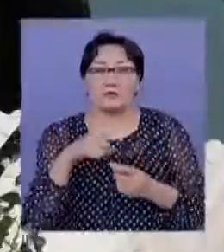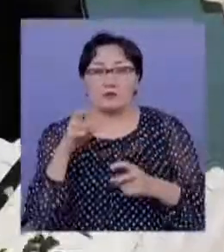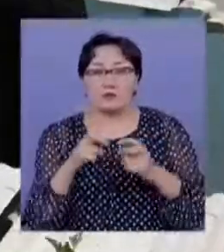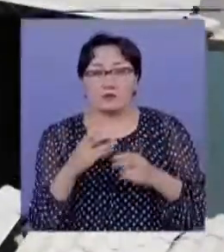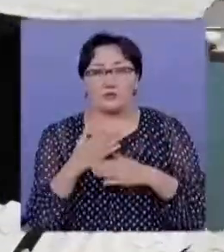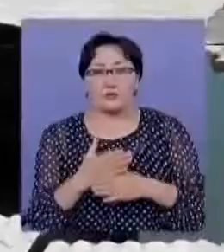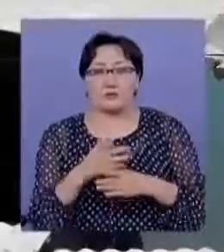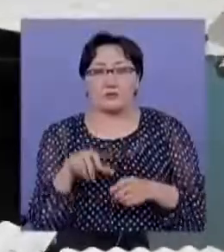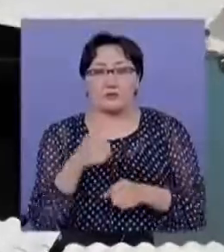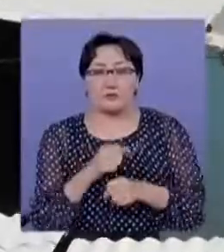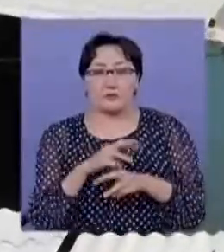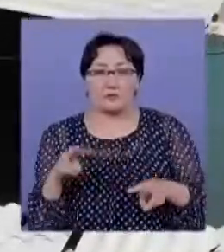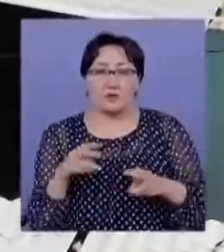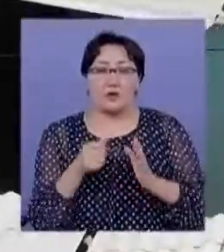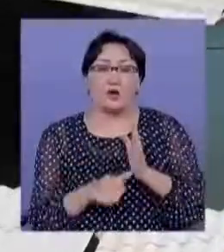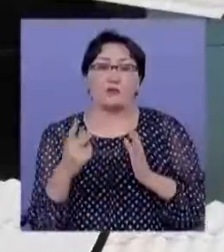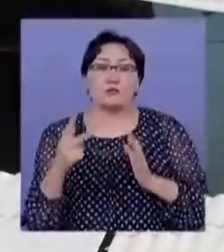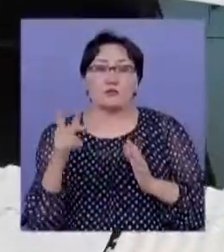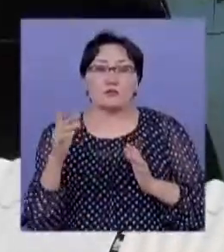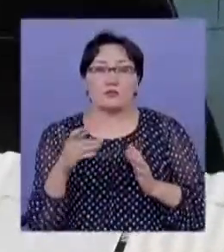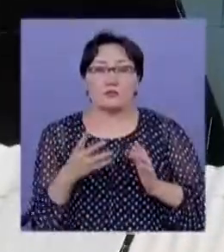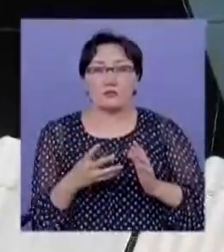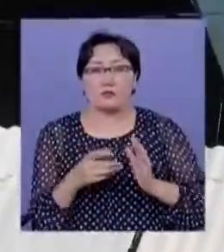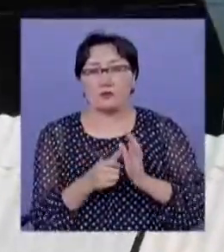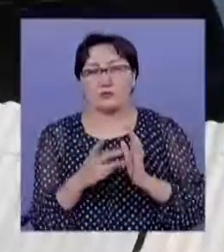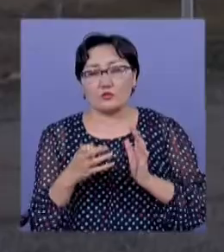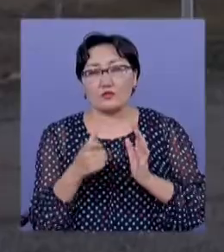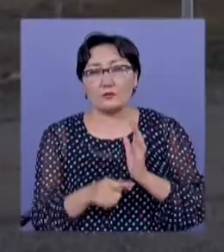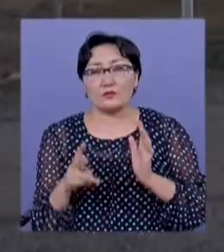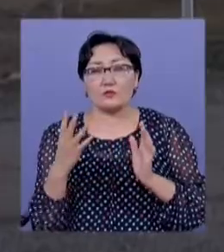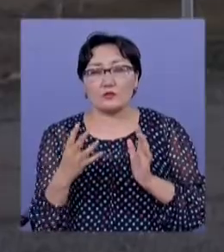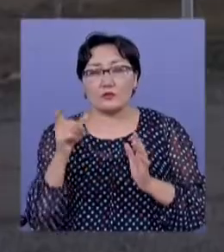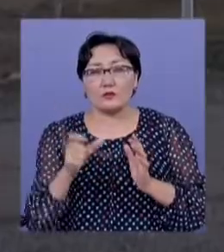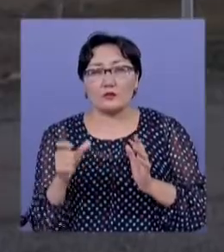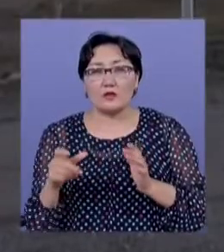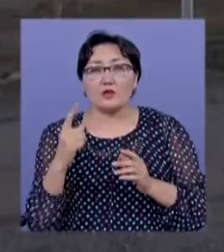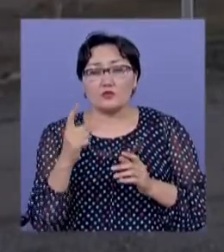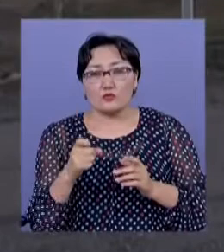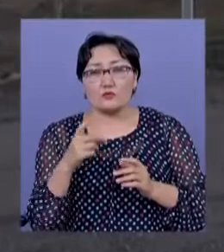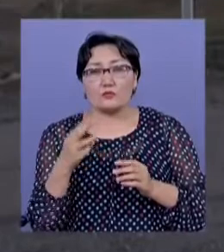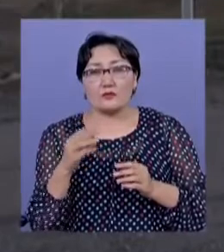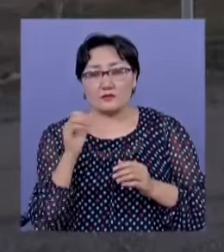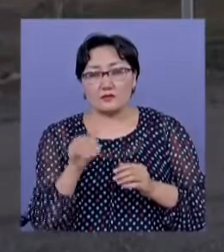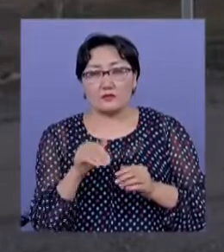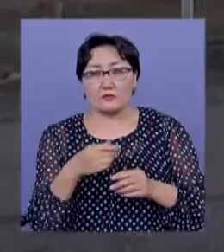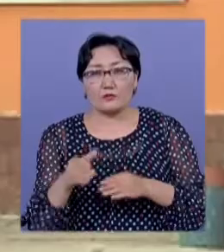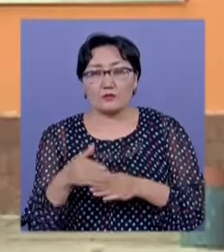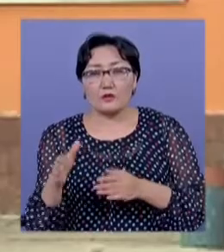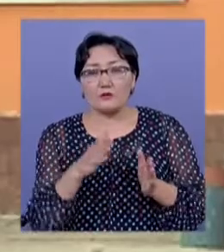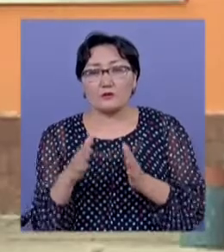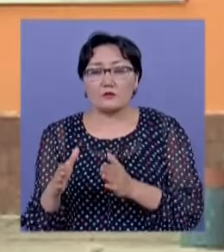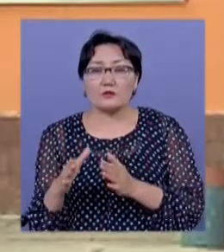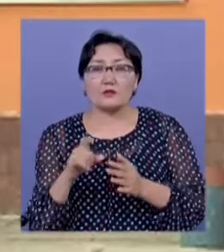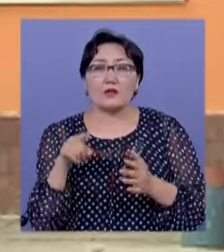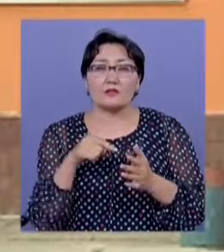жатыр. Премьер-министр 63464 адамның әрқайсына 100 мың теңгеден берілетін өтемақыны да реттеуді тапсырды. Ал